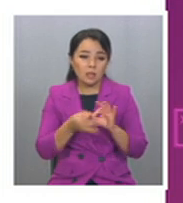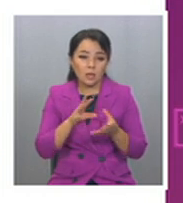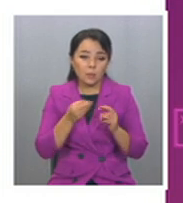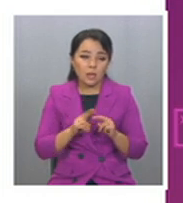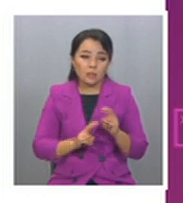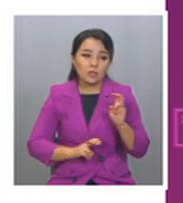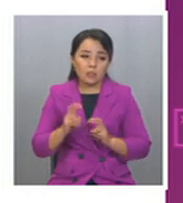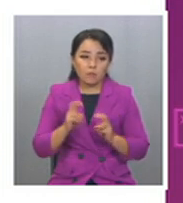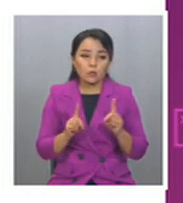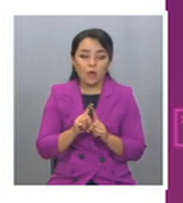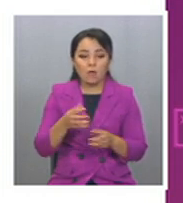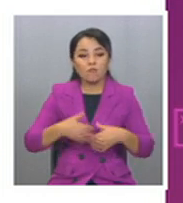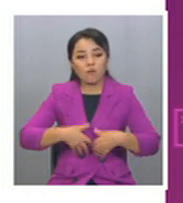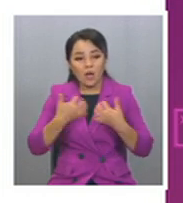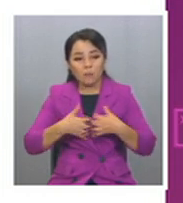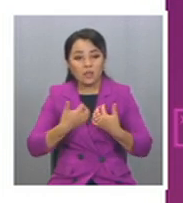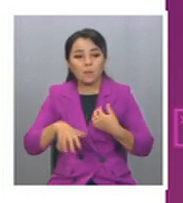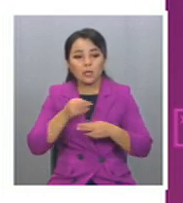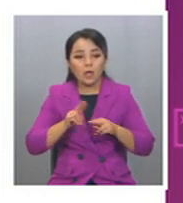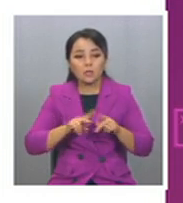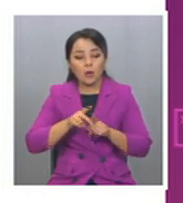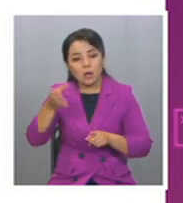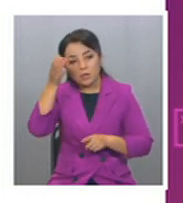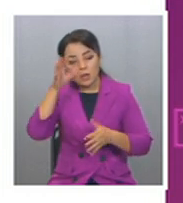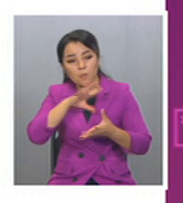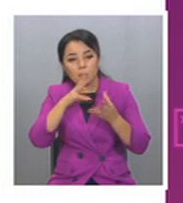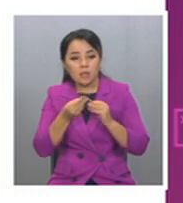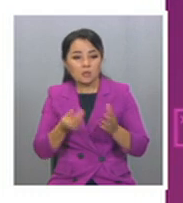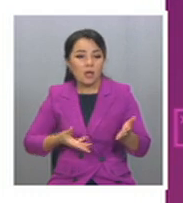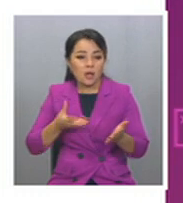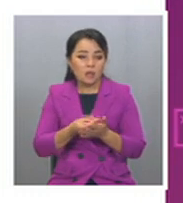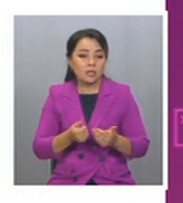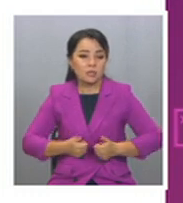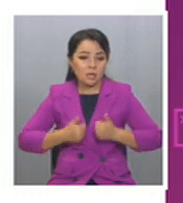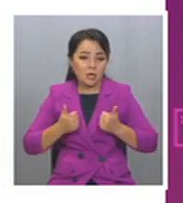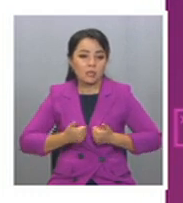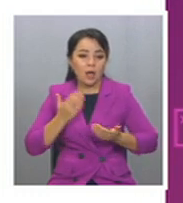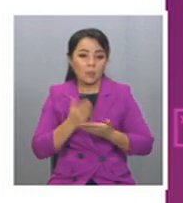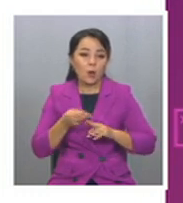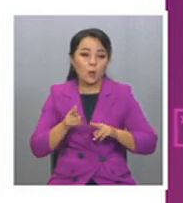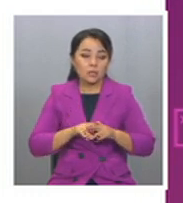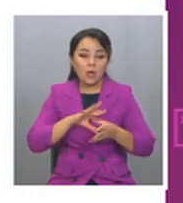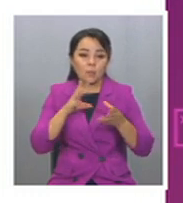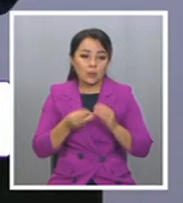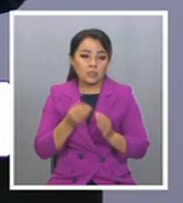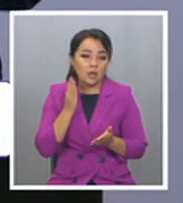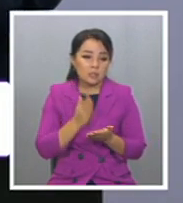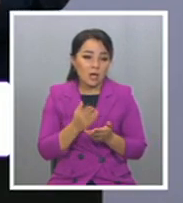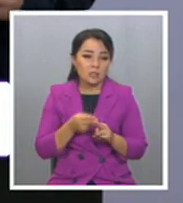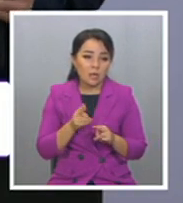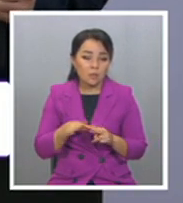фабрика ғылым мен білімге көптеген қаржы бөлуге ұмтылды. Соның барысында өзімізге